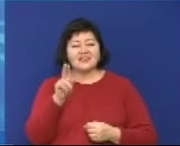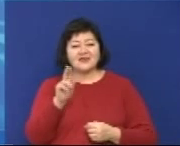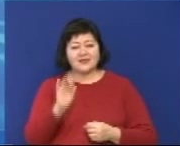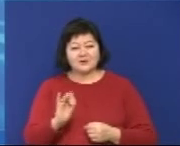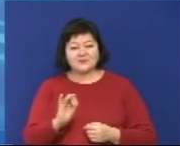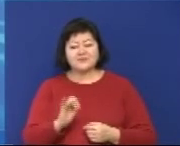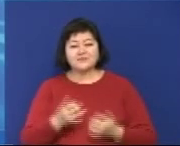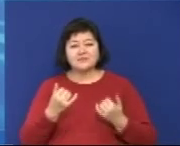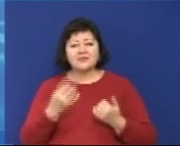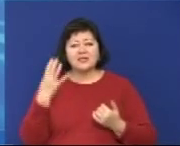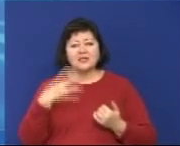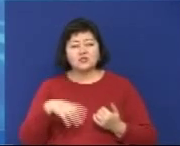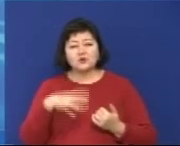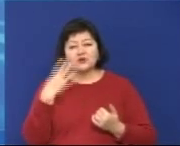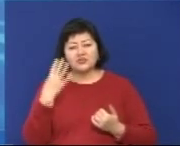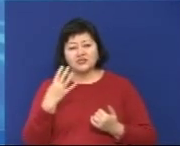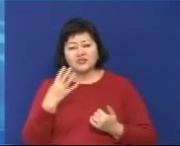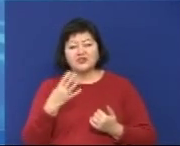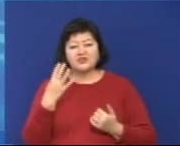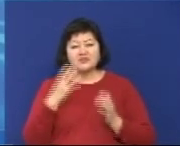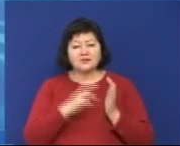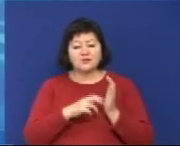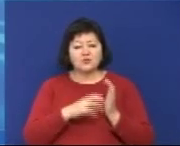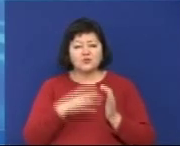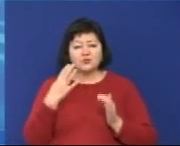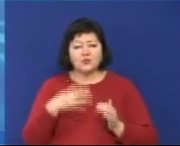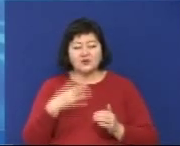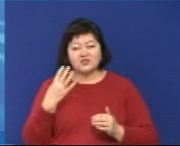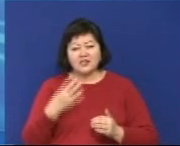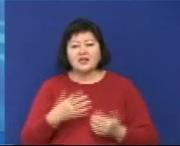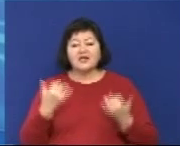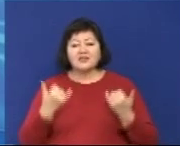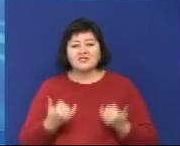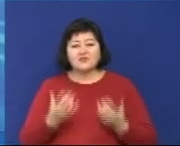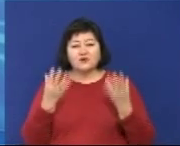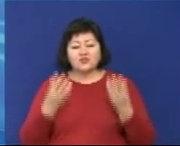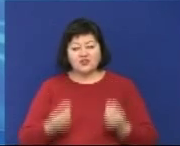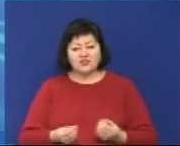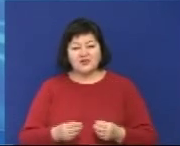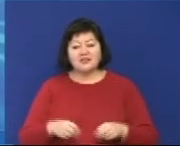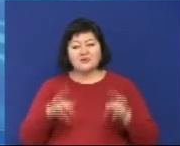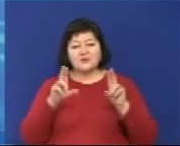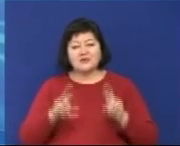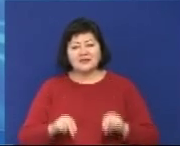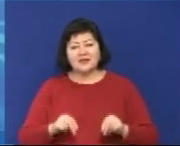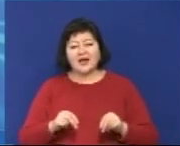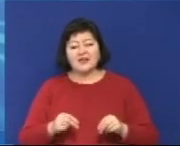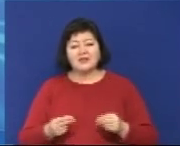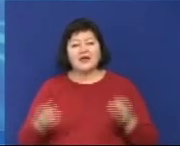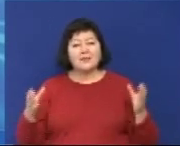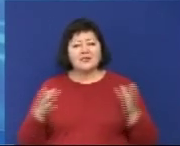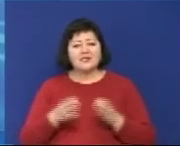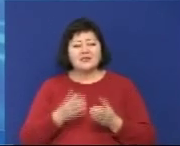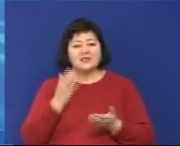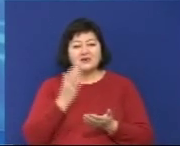войсковой части 44-736 регионального командования «Восток». На сегодняшний день данное спецподразделение является структурной